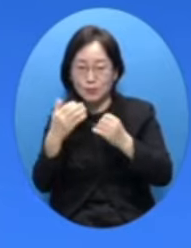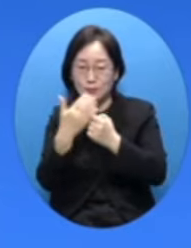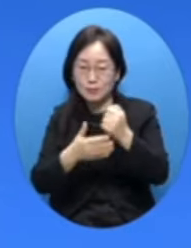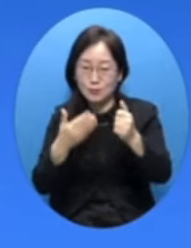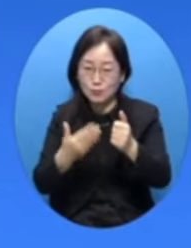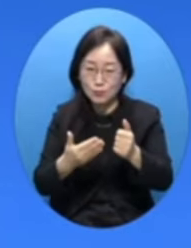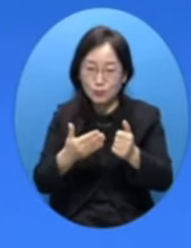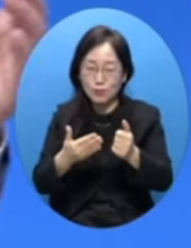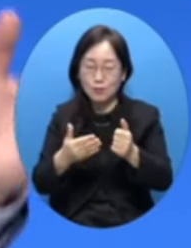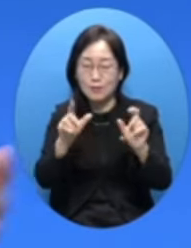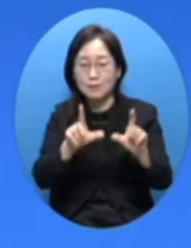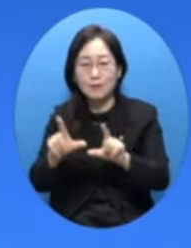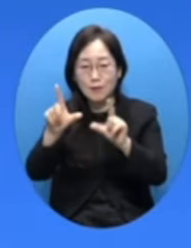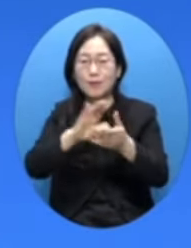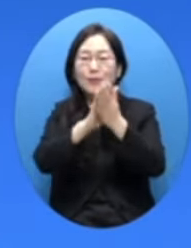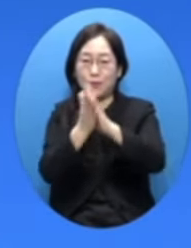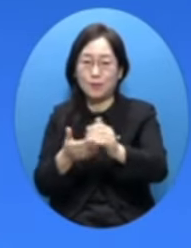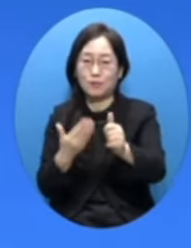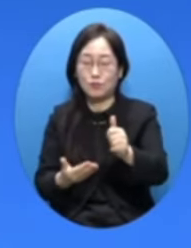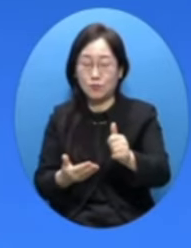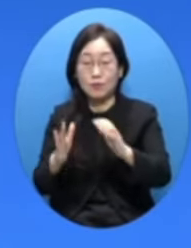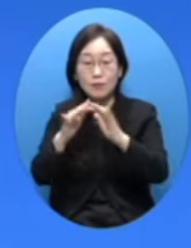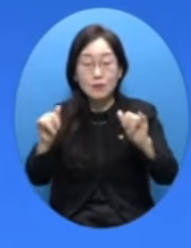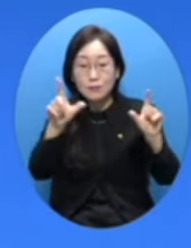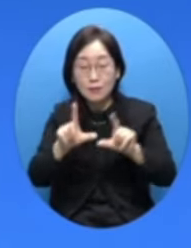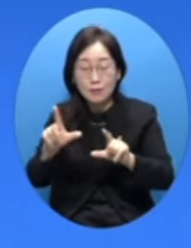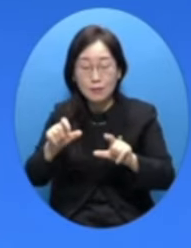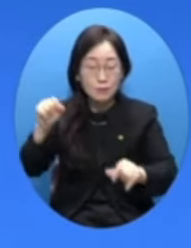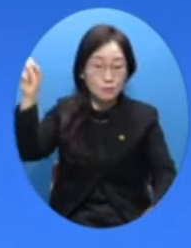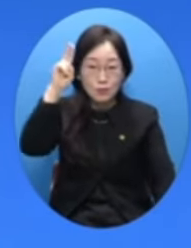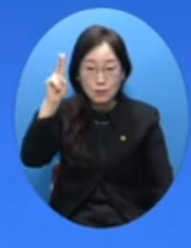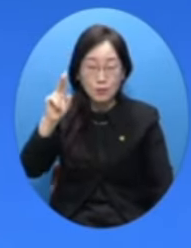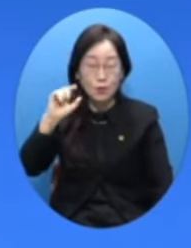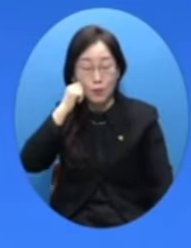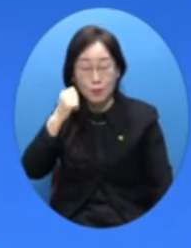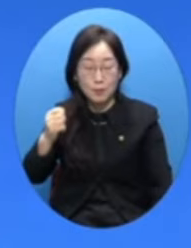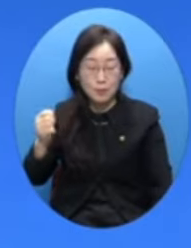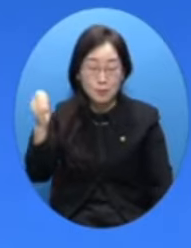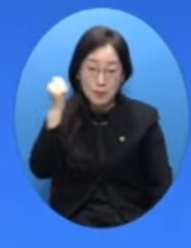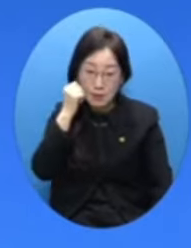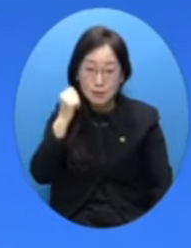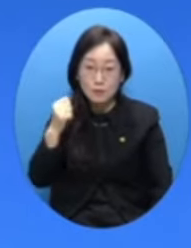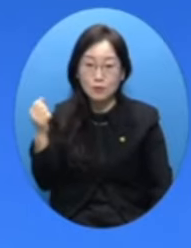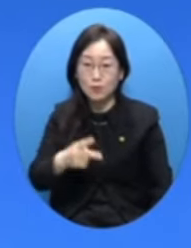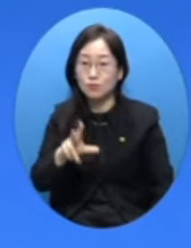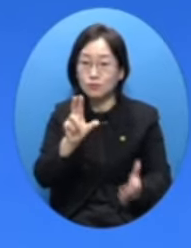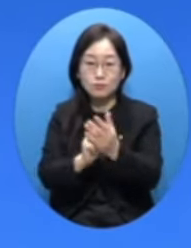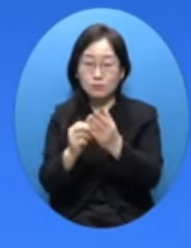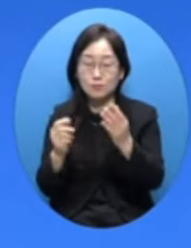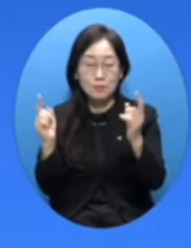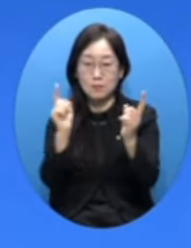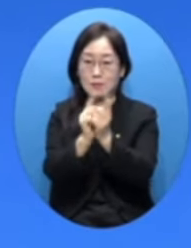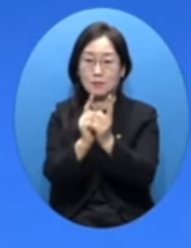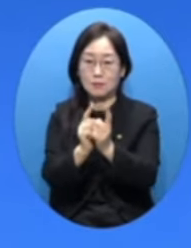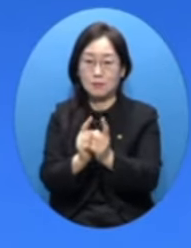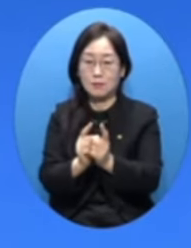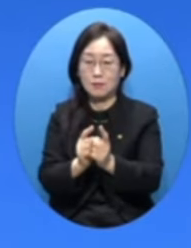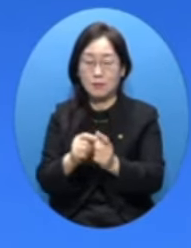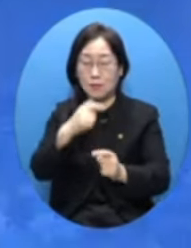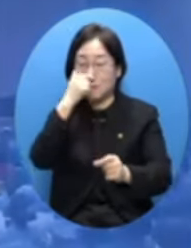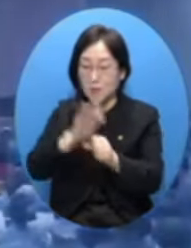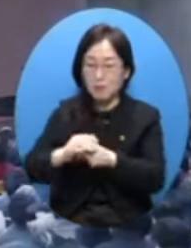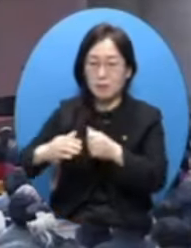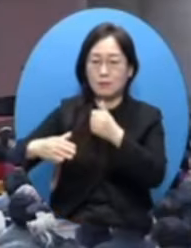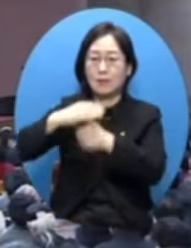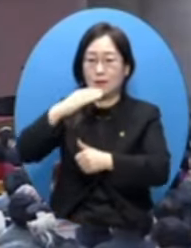것입니다. 사람이 살다 보면 예기치 못한 어려움을 당하게 되기도 하고, 또 문제를 만나기도 하고, 억울한 일을